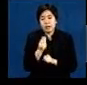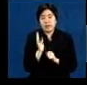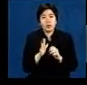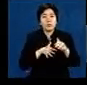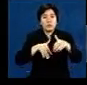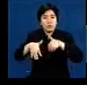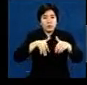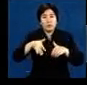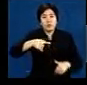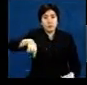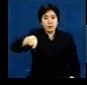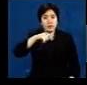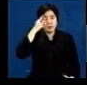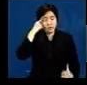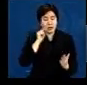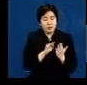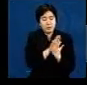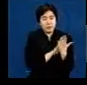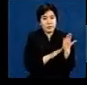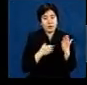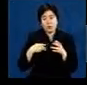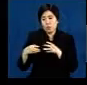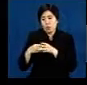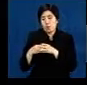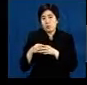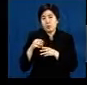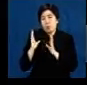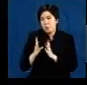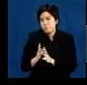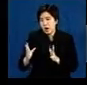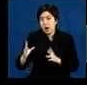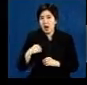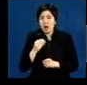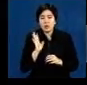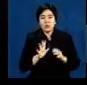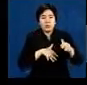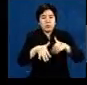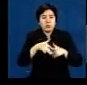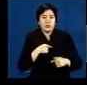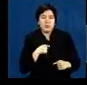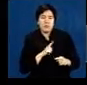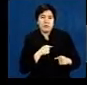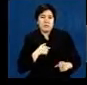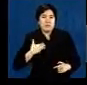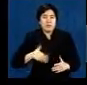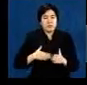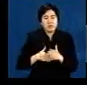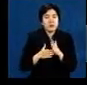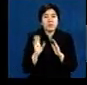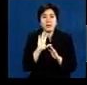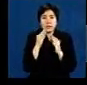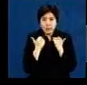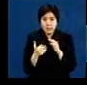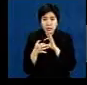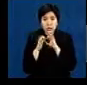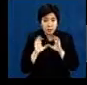าติและจะไม่ใช้เสียงข้างมากมาฝืนความรู้สึกของประชาชนโดยเด็ดขาดค่ะเพราะรัฐบา